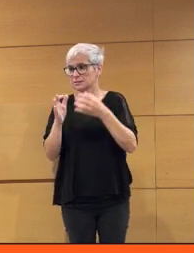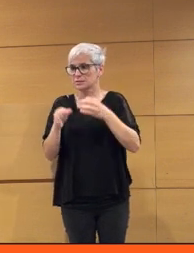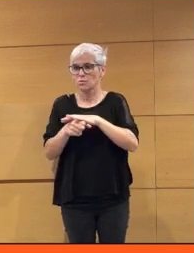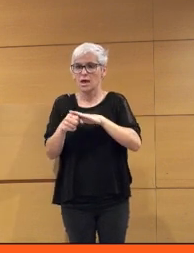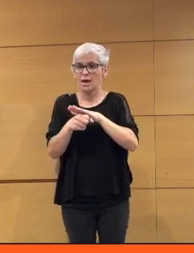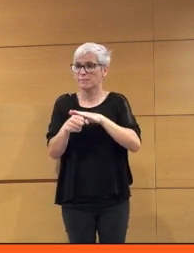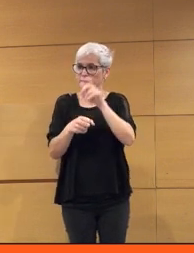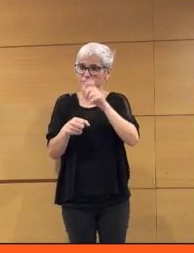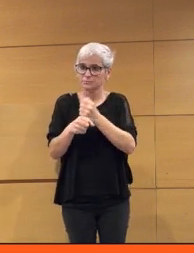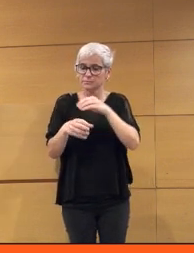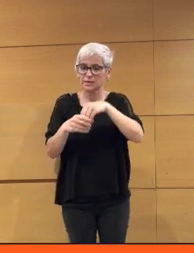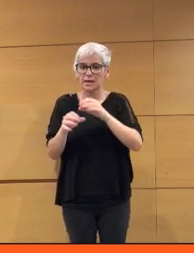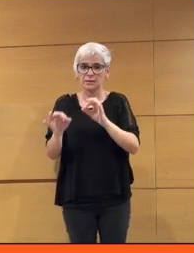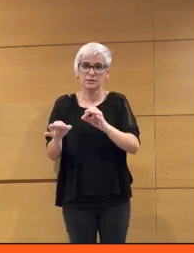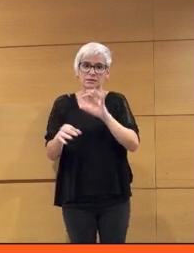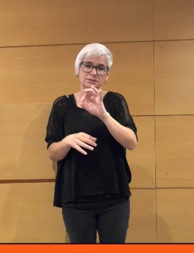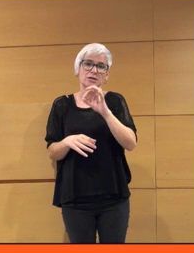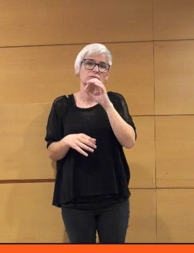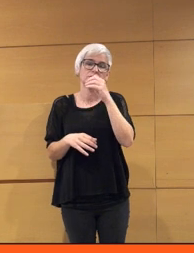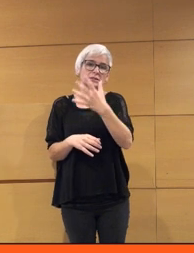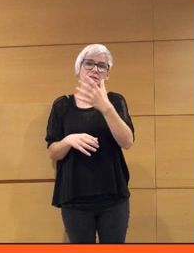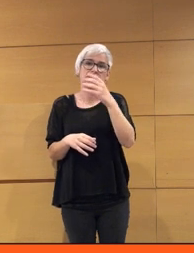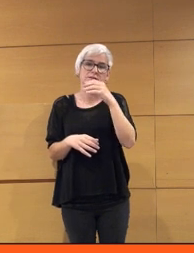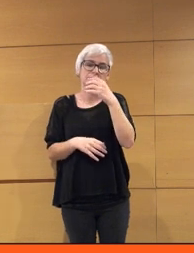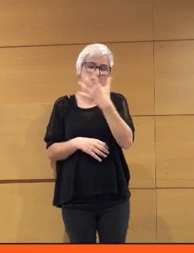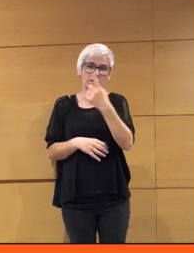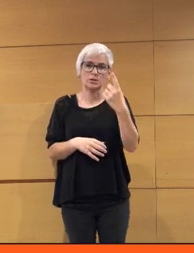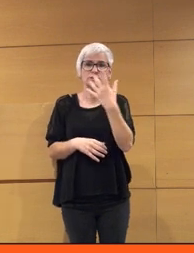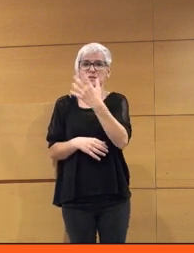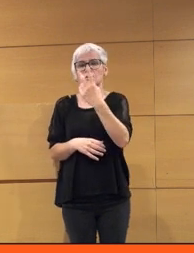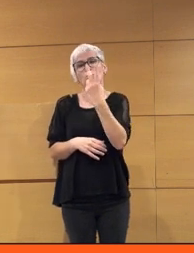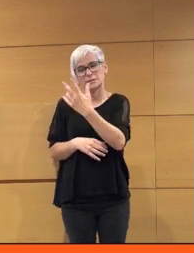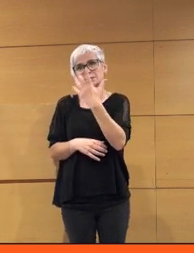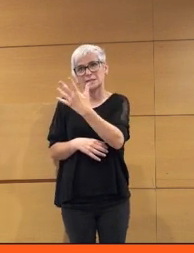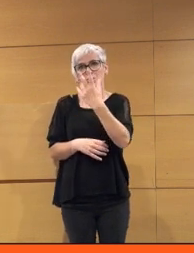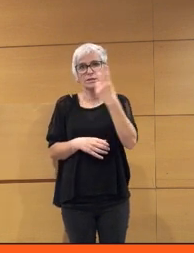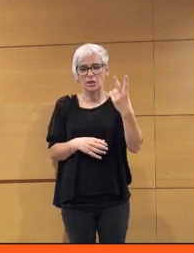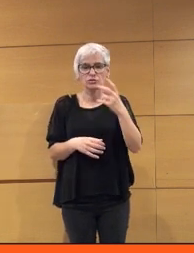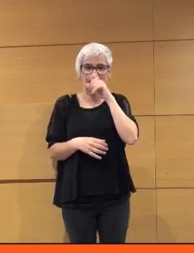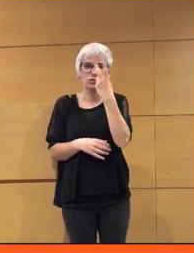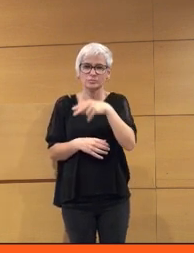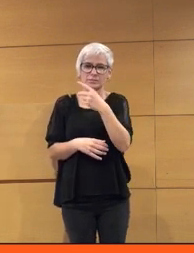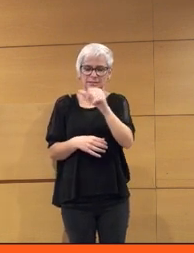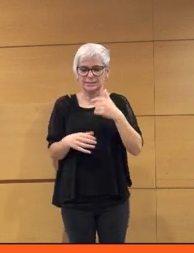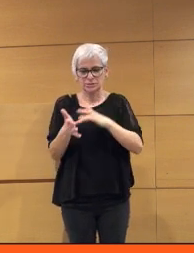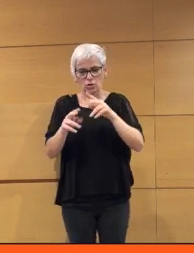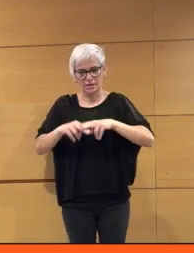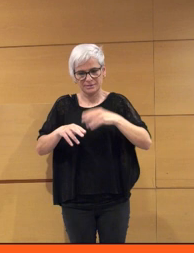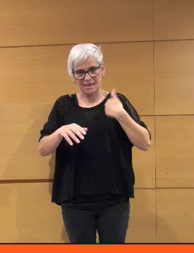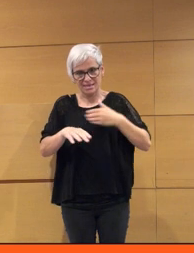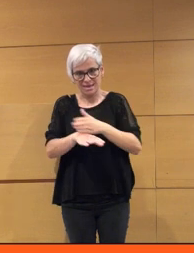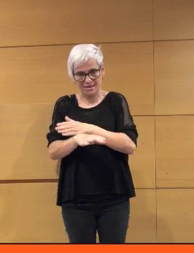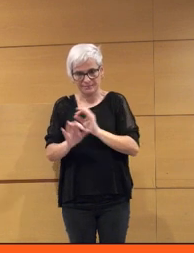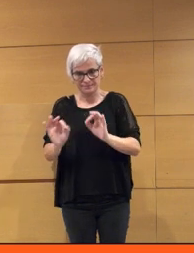àmbit, la 101-551 i 552, el 2026 les tindrem revisades.